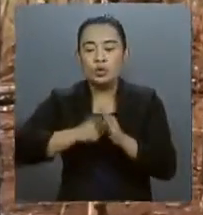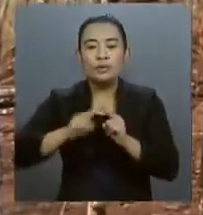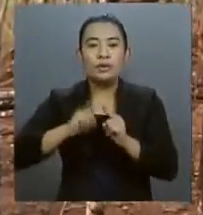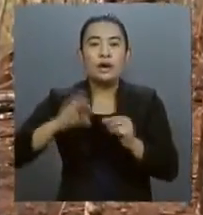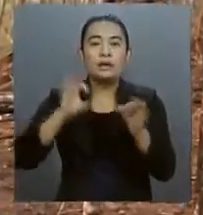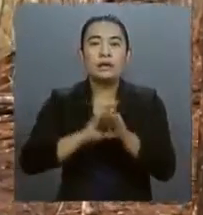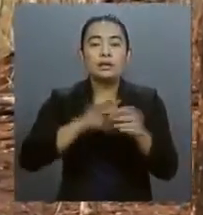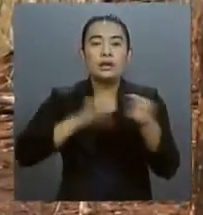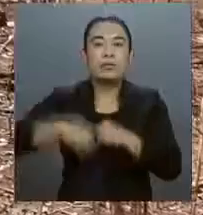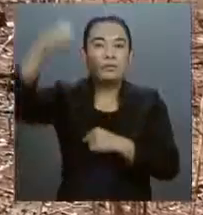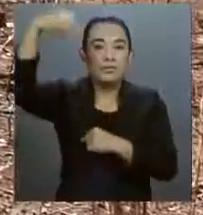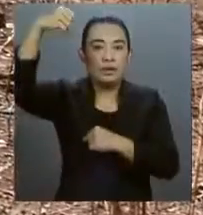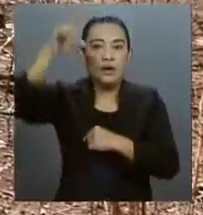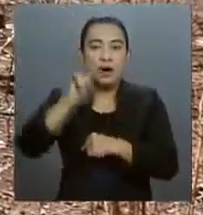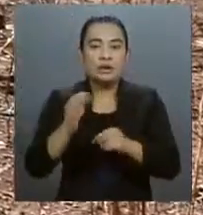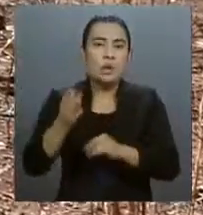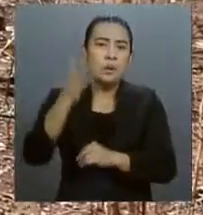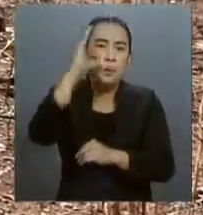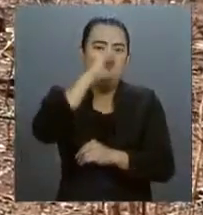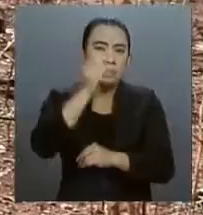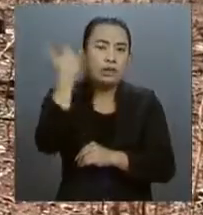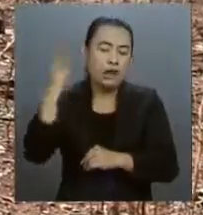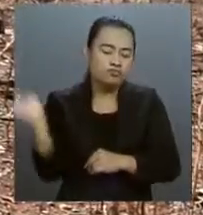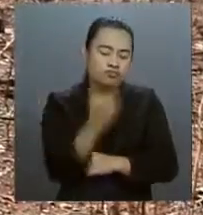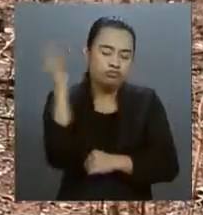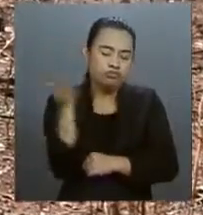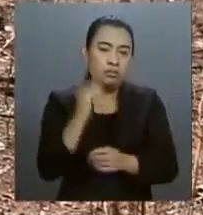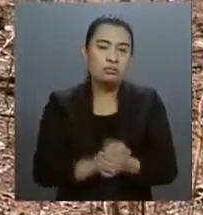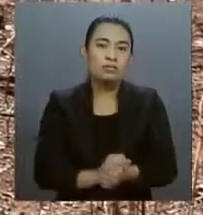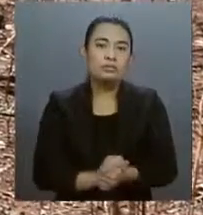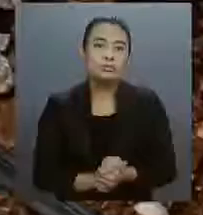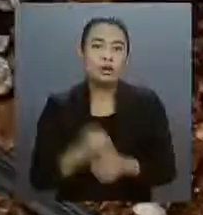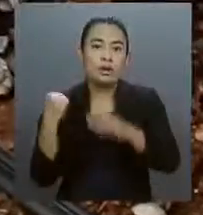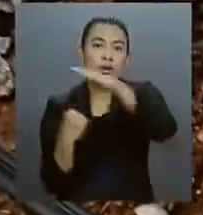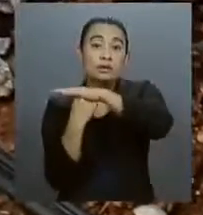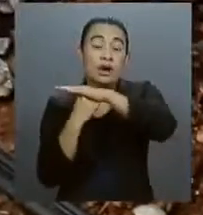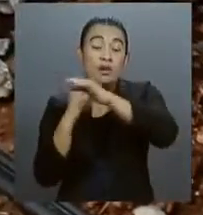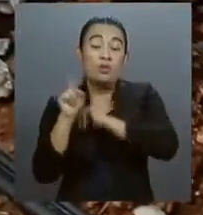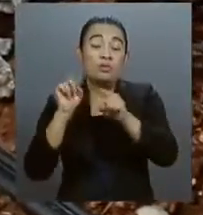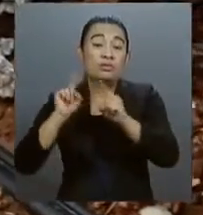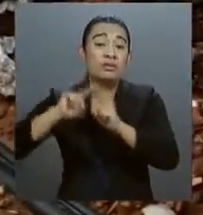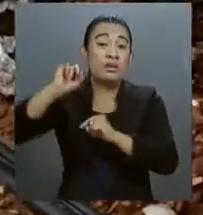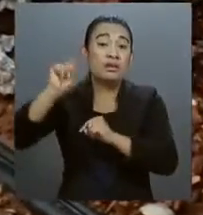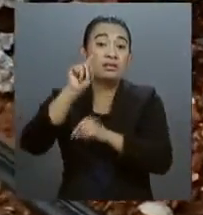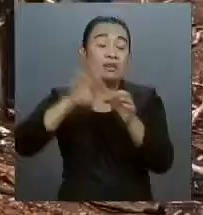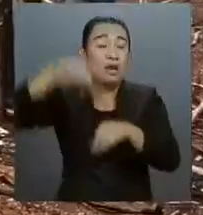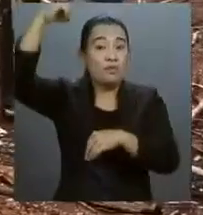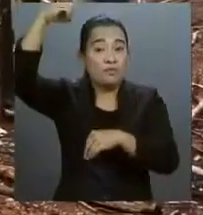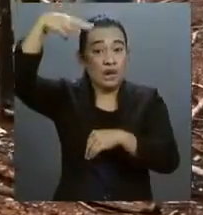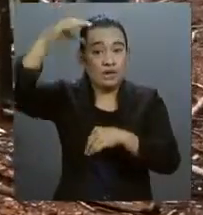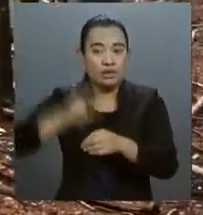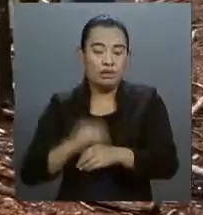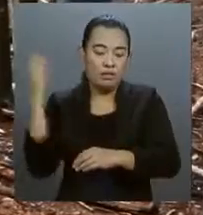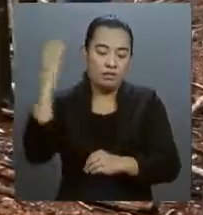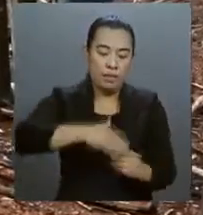หลังพายุฤดูร้อนพัดกระหน่ำเมื่อคืนที่ผ่านมาทำให้เสาไฟฟ้าแรงสูงริมถนนพหลโยธินสายตากลำปางหักโค่น